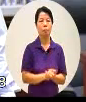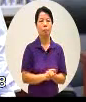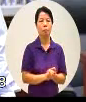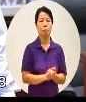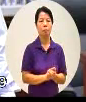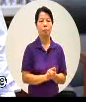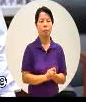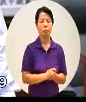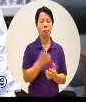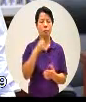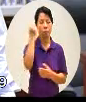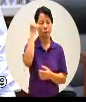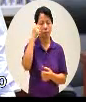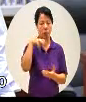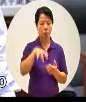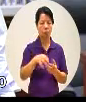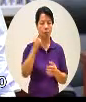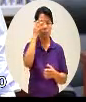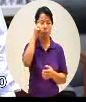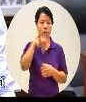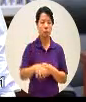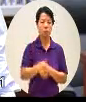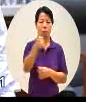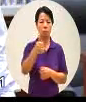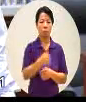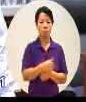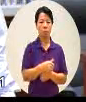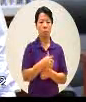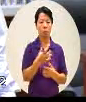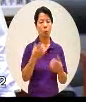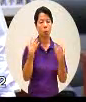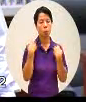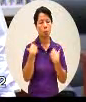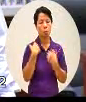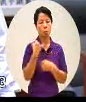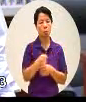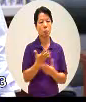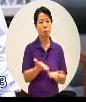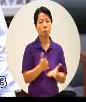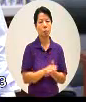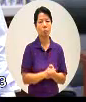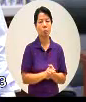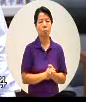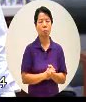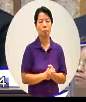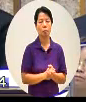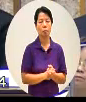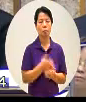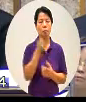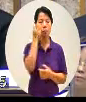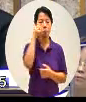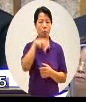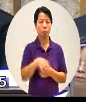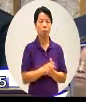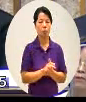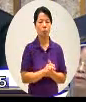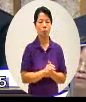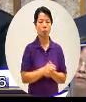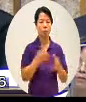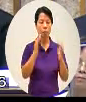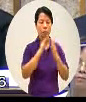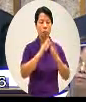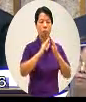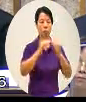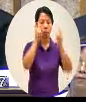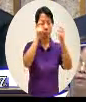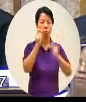的观光局顶的问题啊，上的问题，你说谁的问题？ 我想观光吼、哦、需要全市府来推上啦，啊这